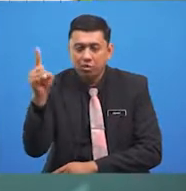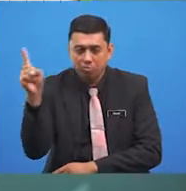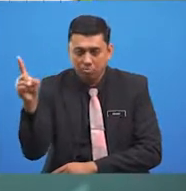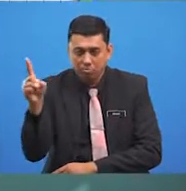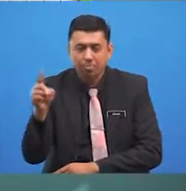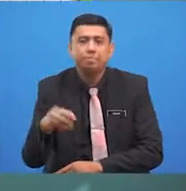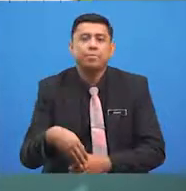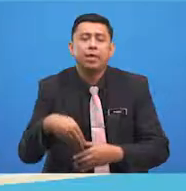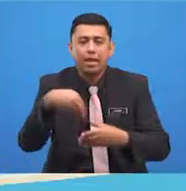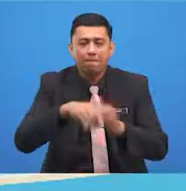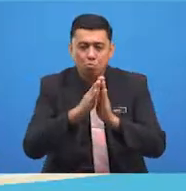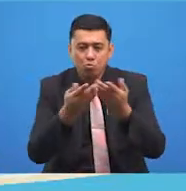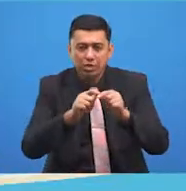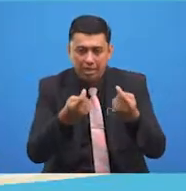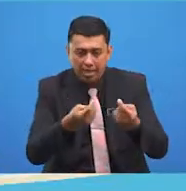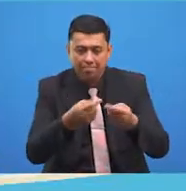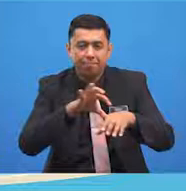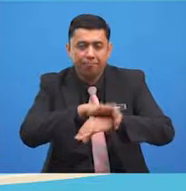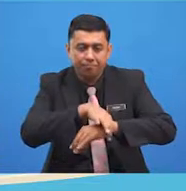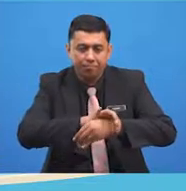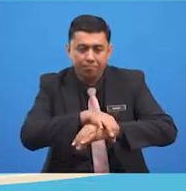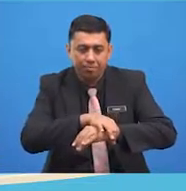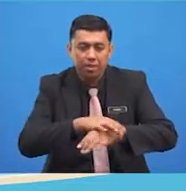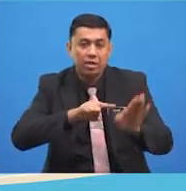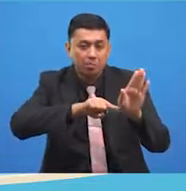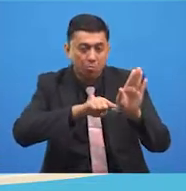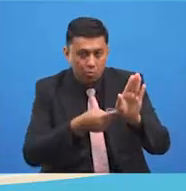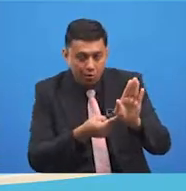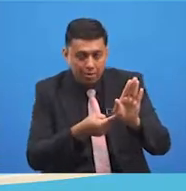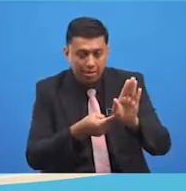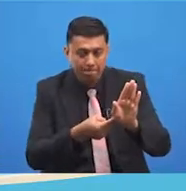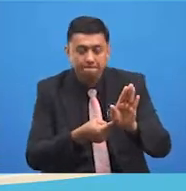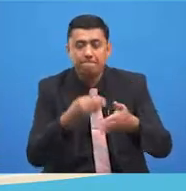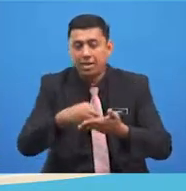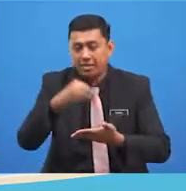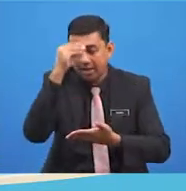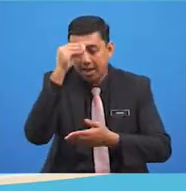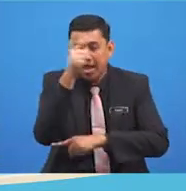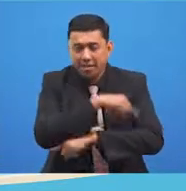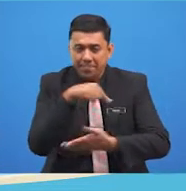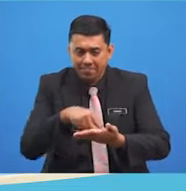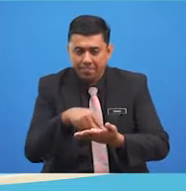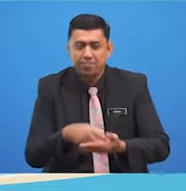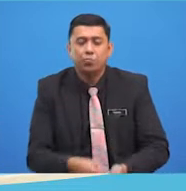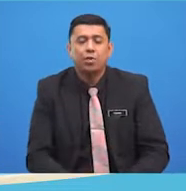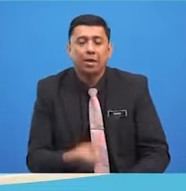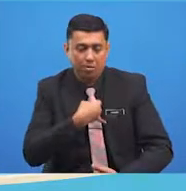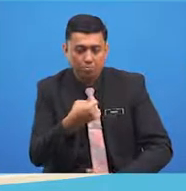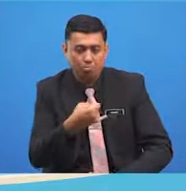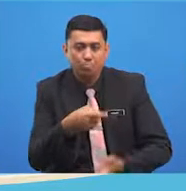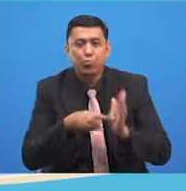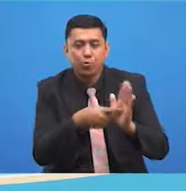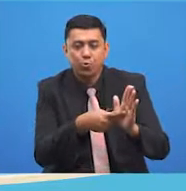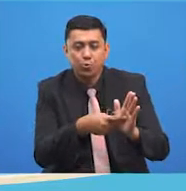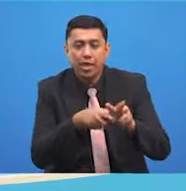teks geografi. Sebelum cikgu memulakan sesi pembelajaran pada hari ini, cikgu ingin menunjukkan